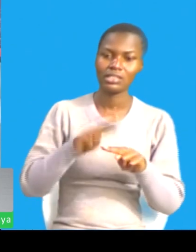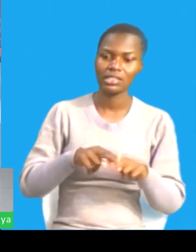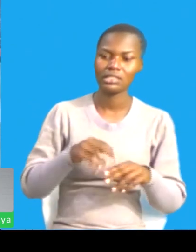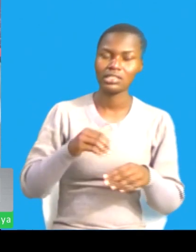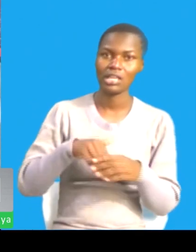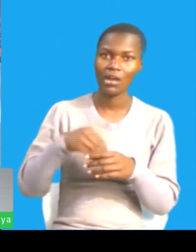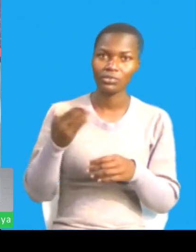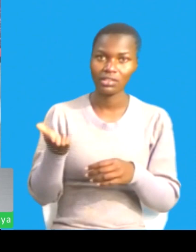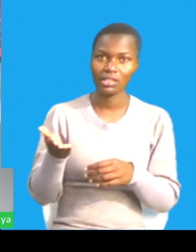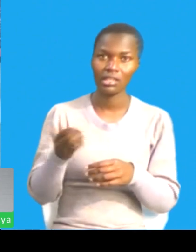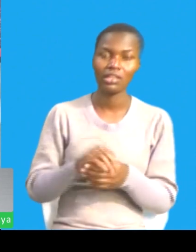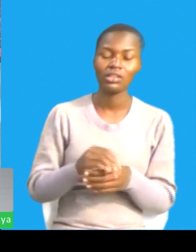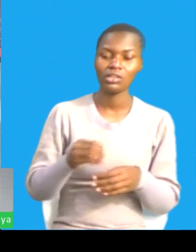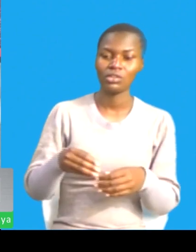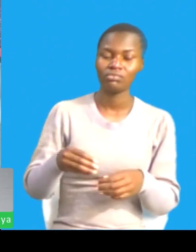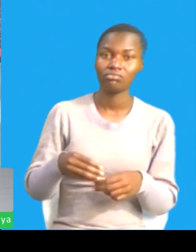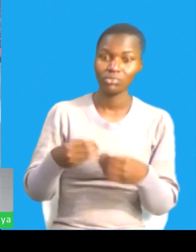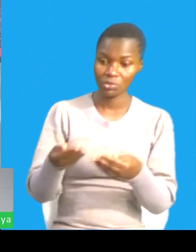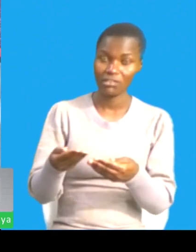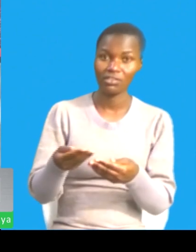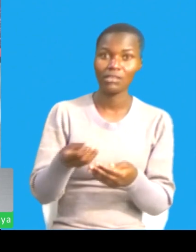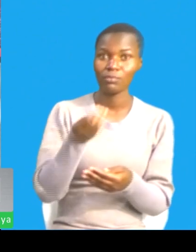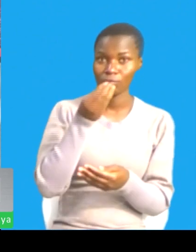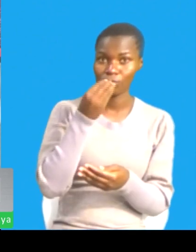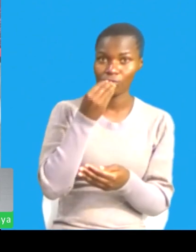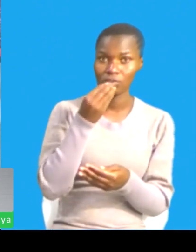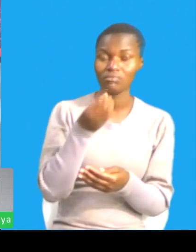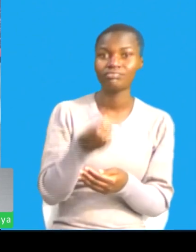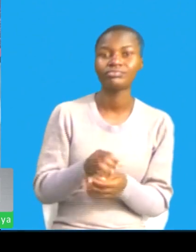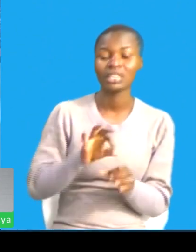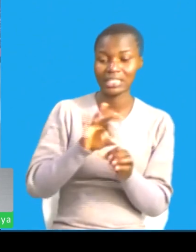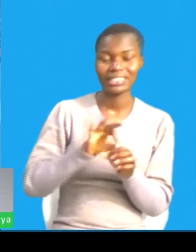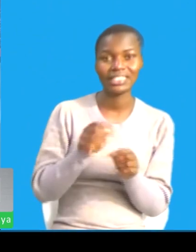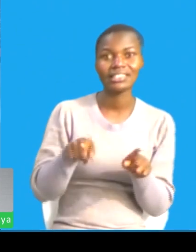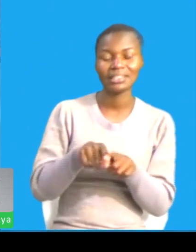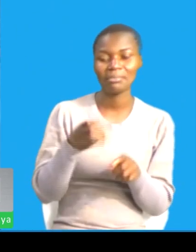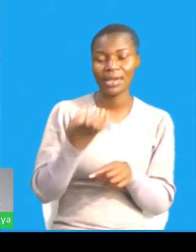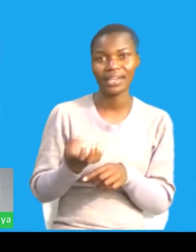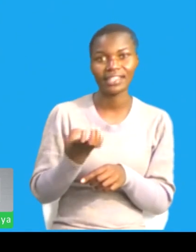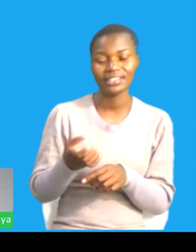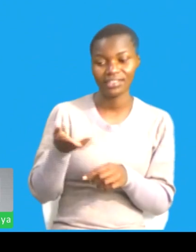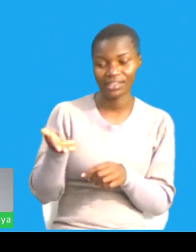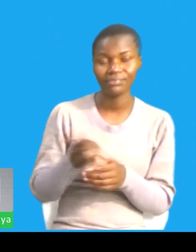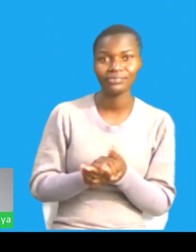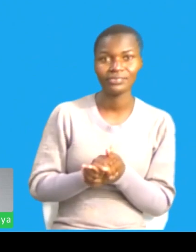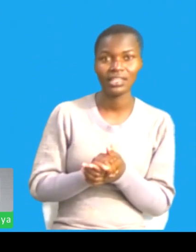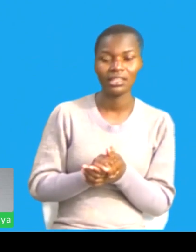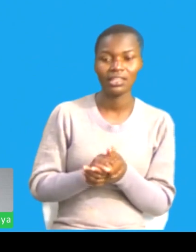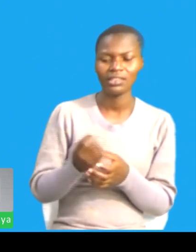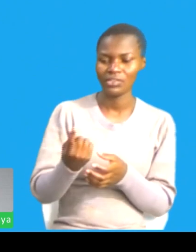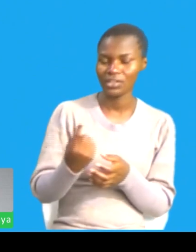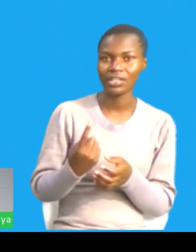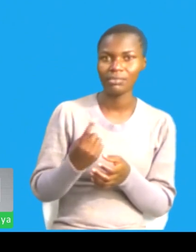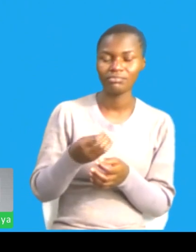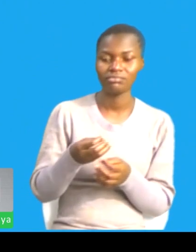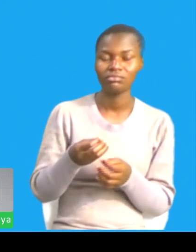outside catering, uweke chai na mandazi. Nasikia chai na mandazi inatumiwa sana kwa hii serikali. Yes. Uweke chai na mandazi pale, wakuje mkunywe